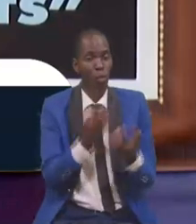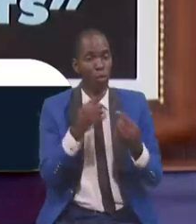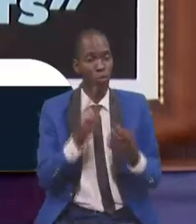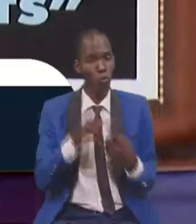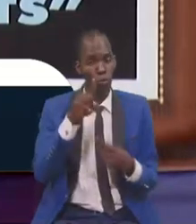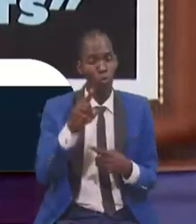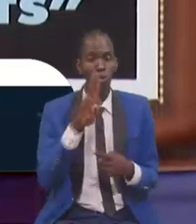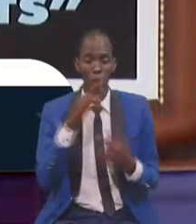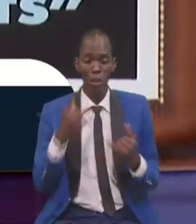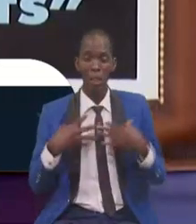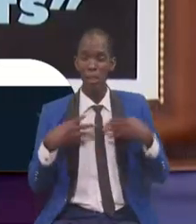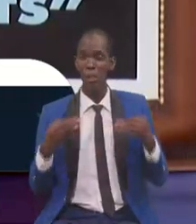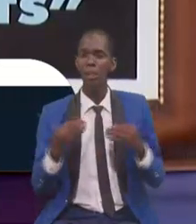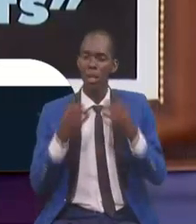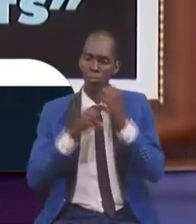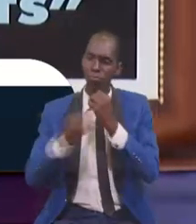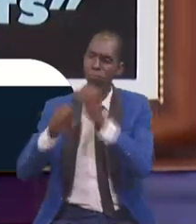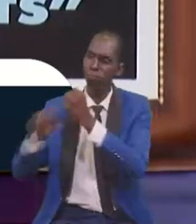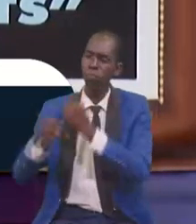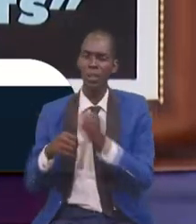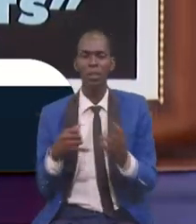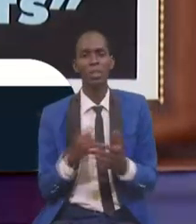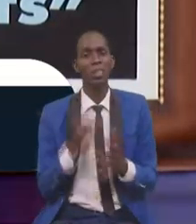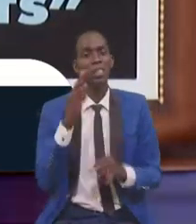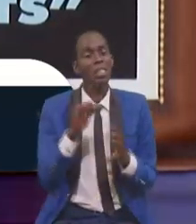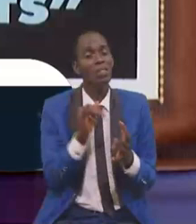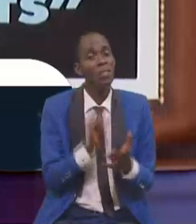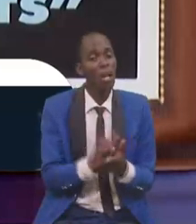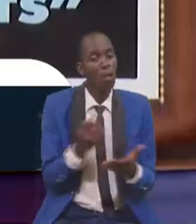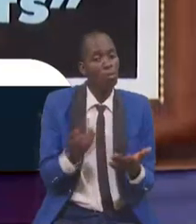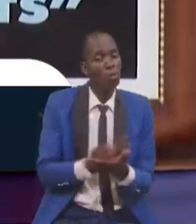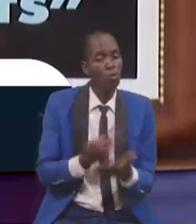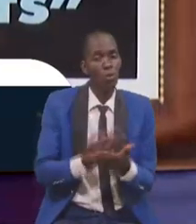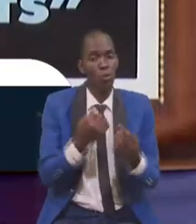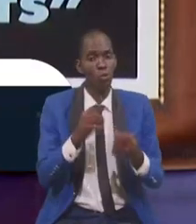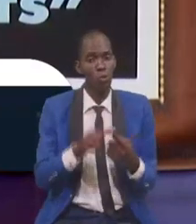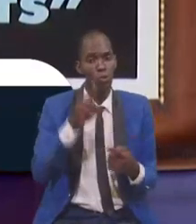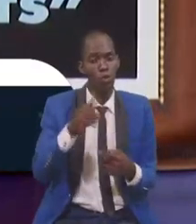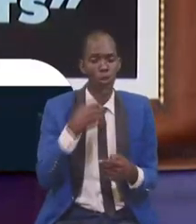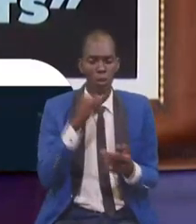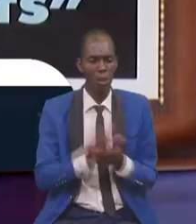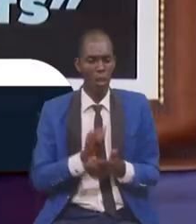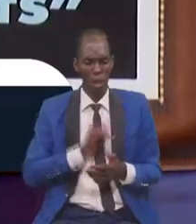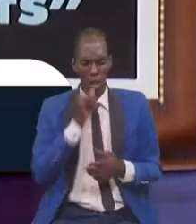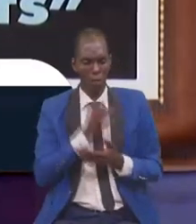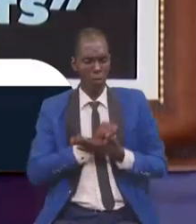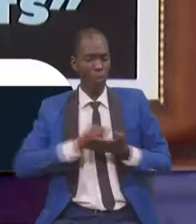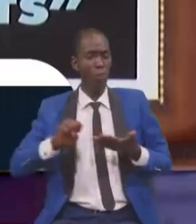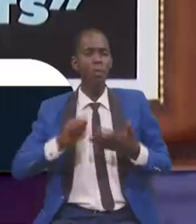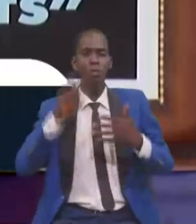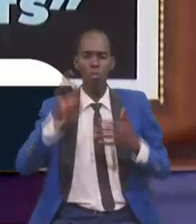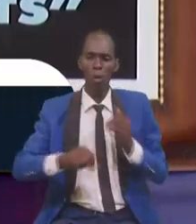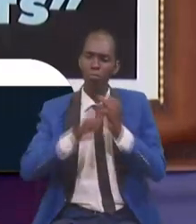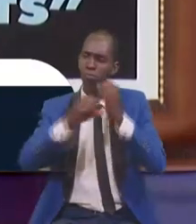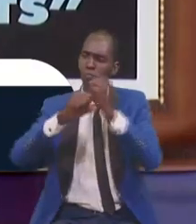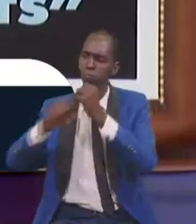vous et vous êtes guéri, publiez-le. Si la bonne nouvelle est venue à vous et vous êtes sauvé, sanctifié, publiez-la.